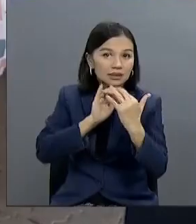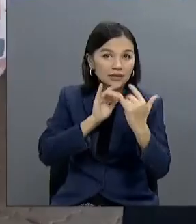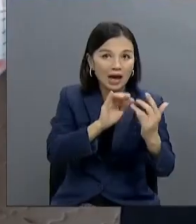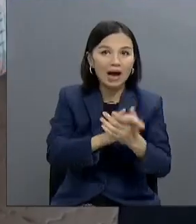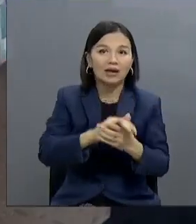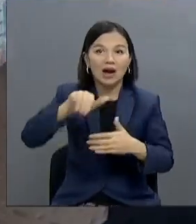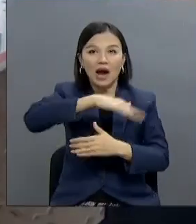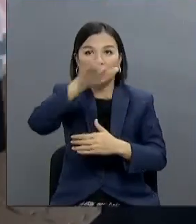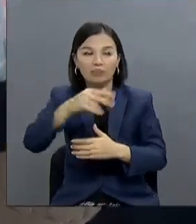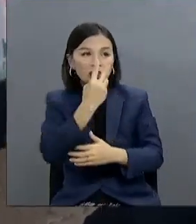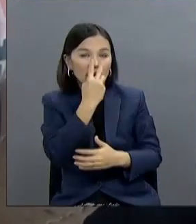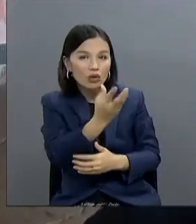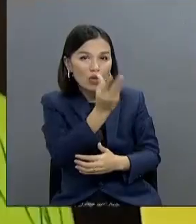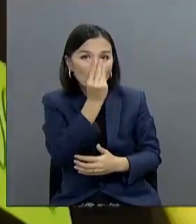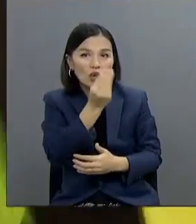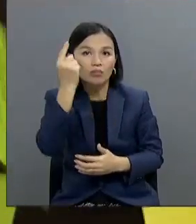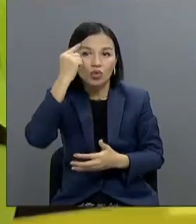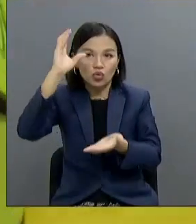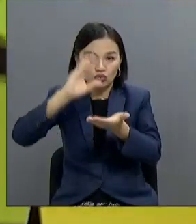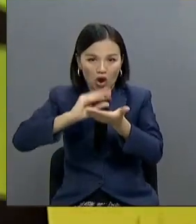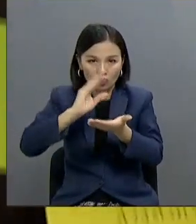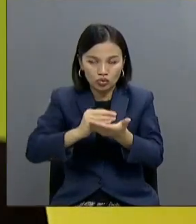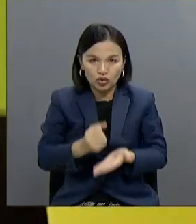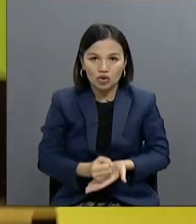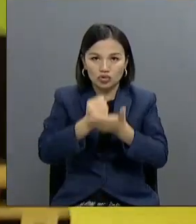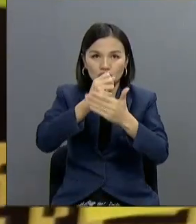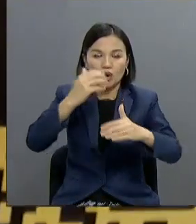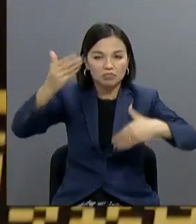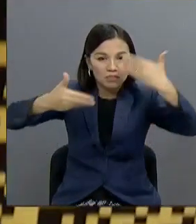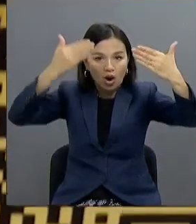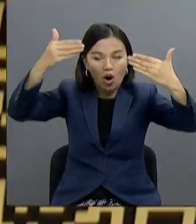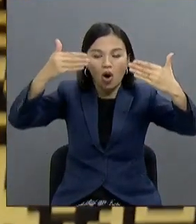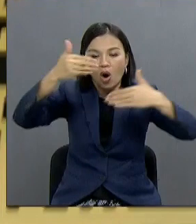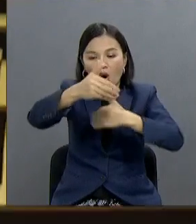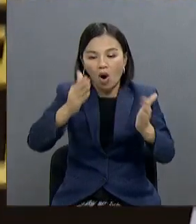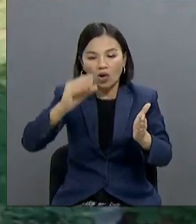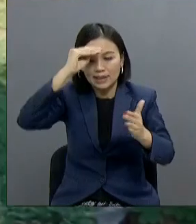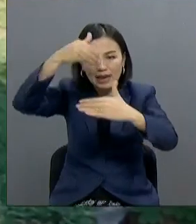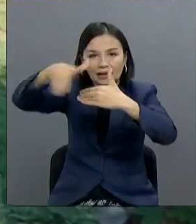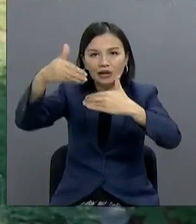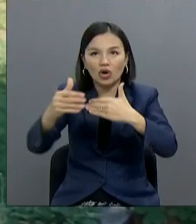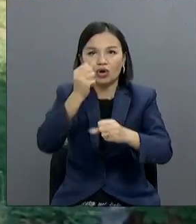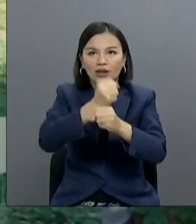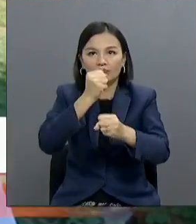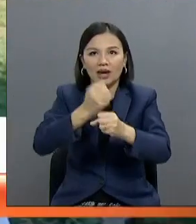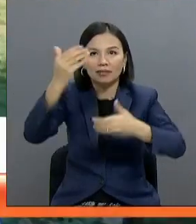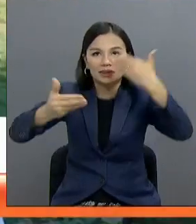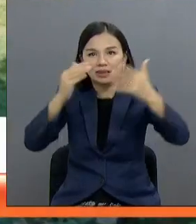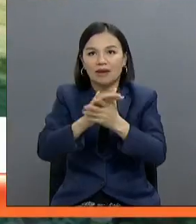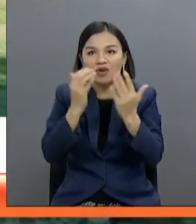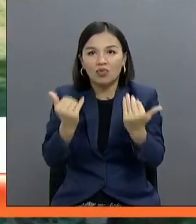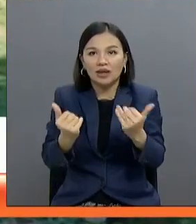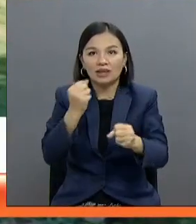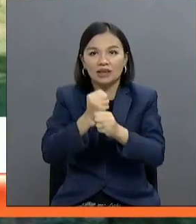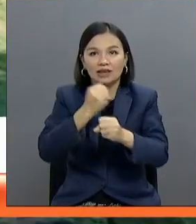ชนได้รู้ถึงข้อมูลและรวมทั้งเป็นการเรียนรู้นอกห้องเรียนอีกรูปแบบหนึ่ง การจัดกิจกรรมในครั้งนี้นะค